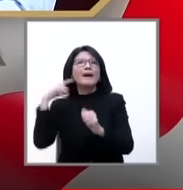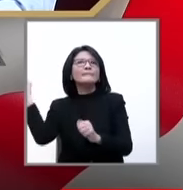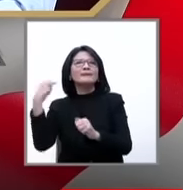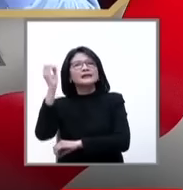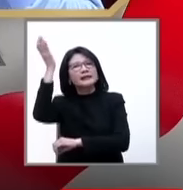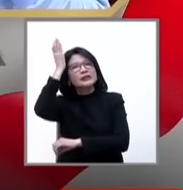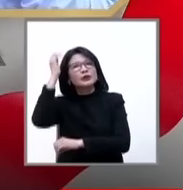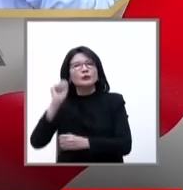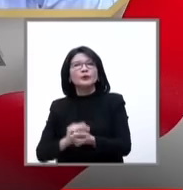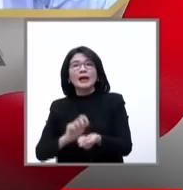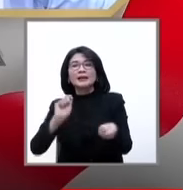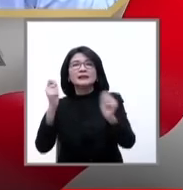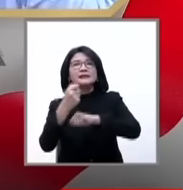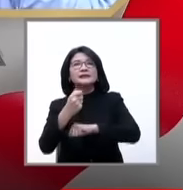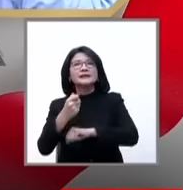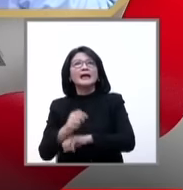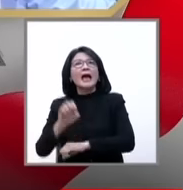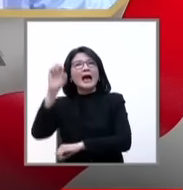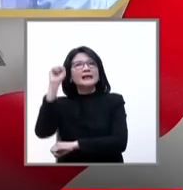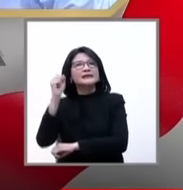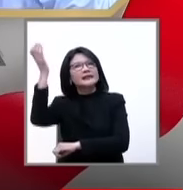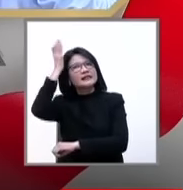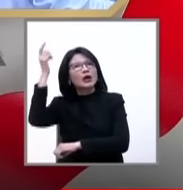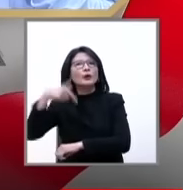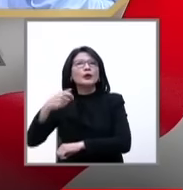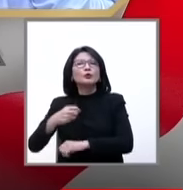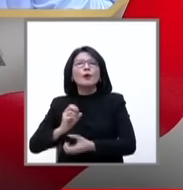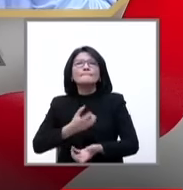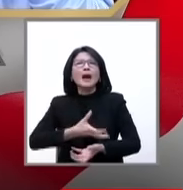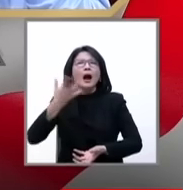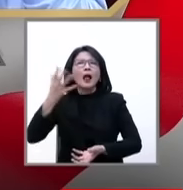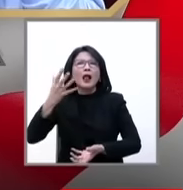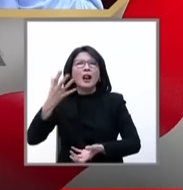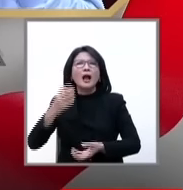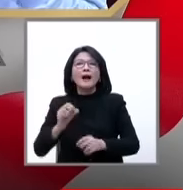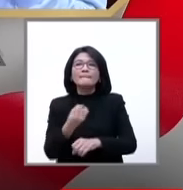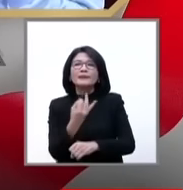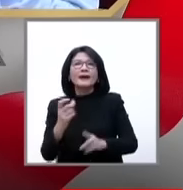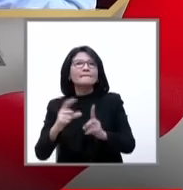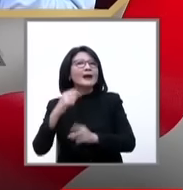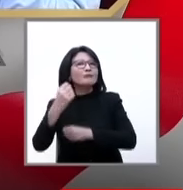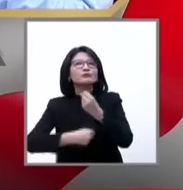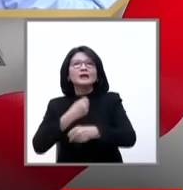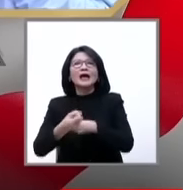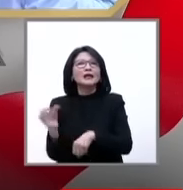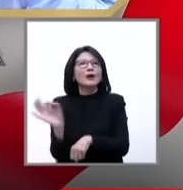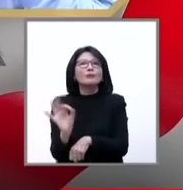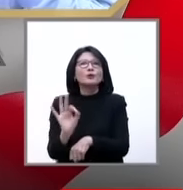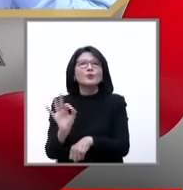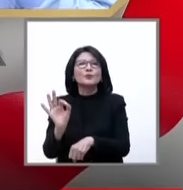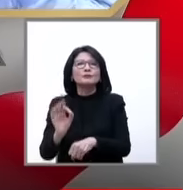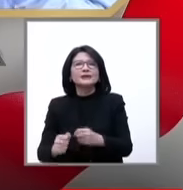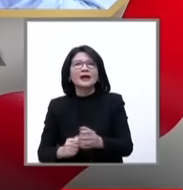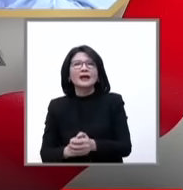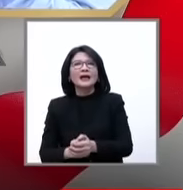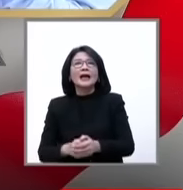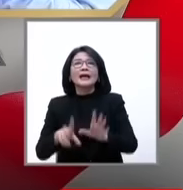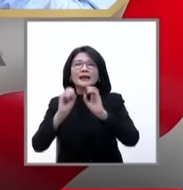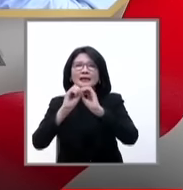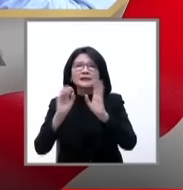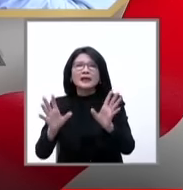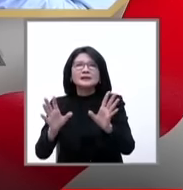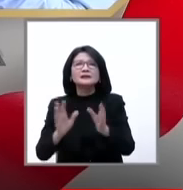negeri, dibesarkan dengan kemewahan dan fasilitas yang luar biasa. Baik. Ini kan tema yang memberikan kesempatan sebenarnya